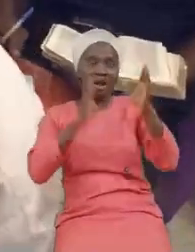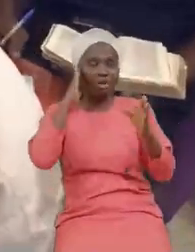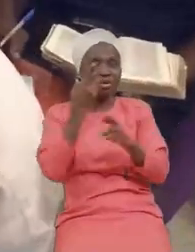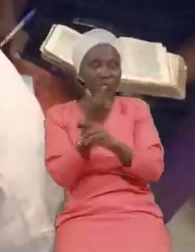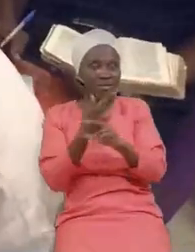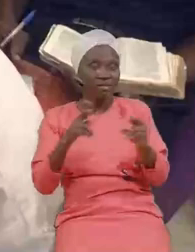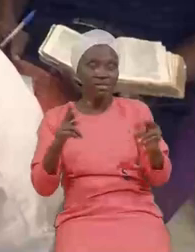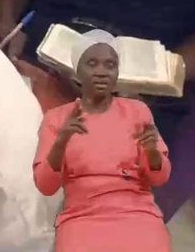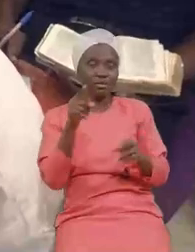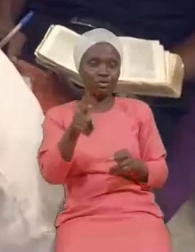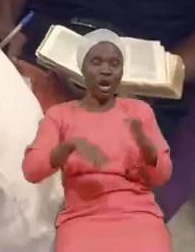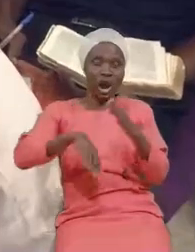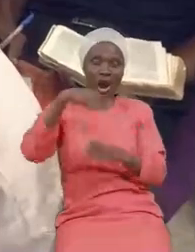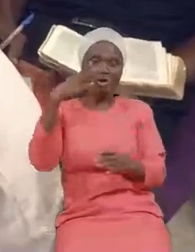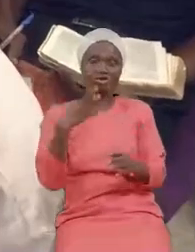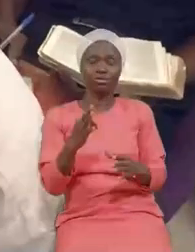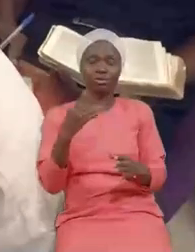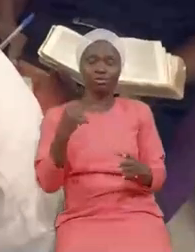des violences